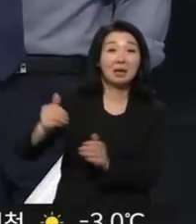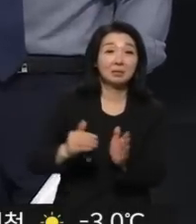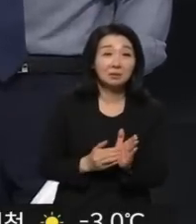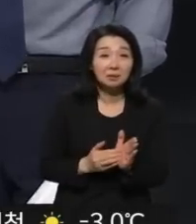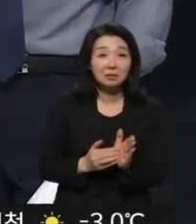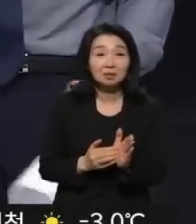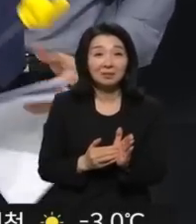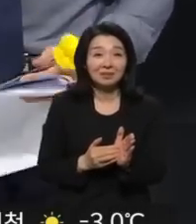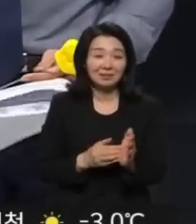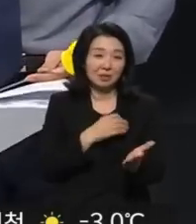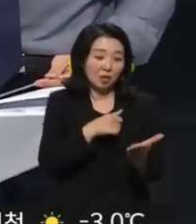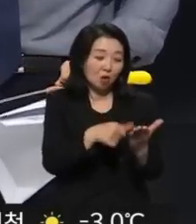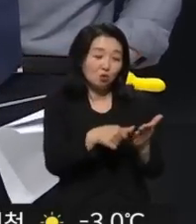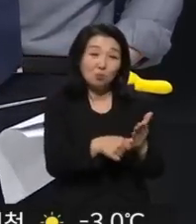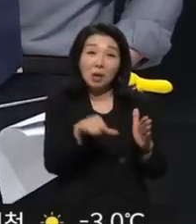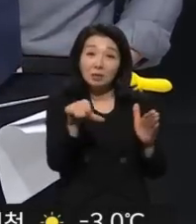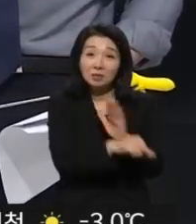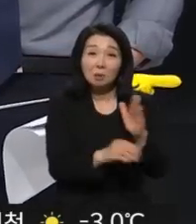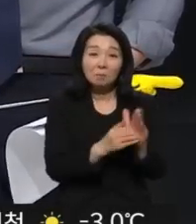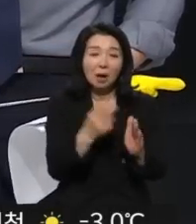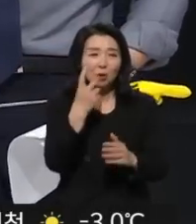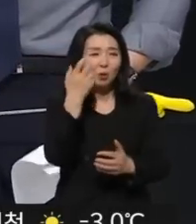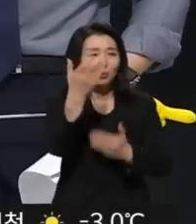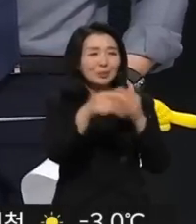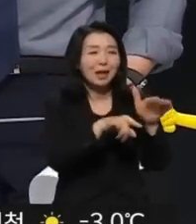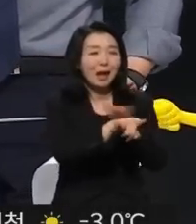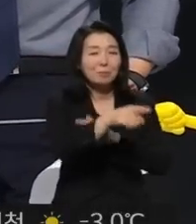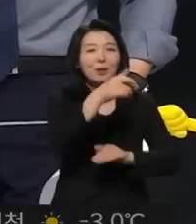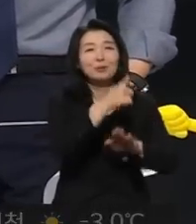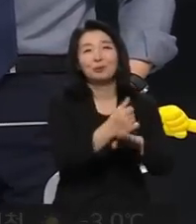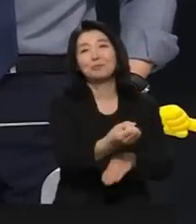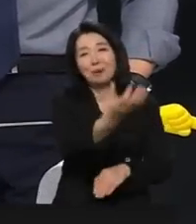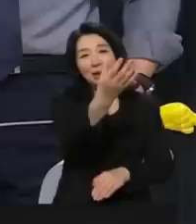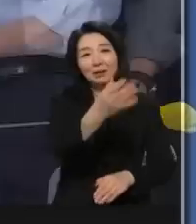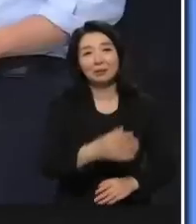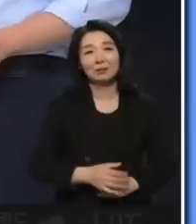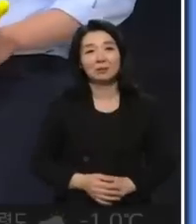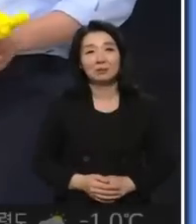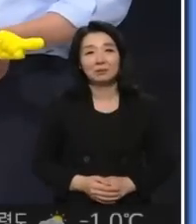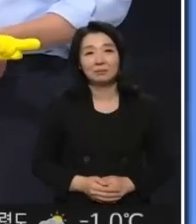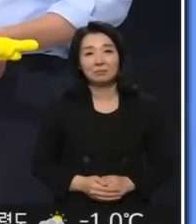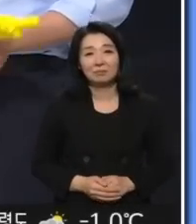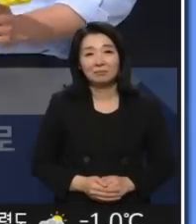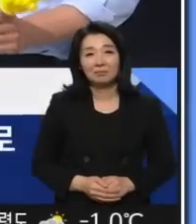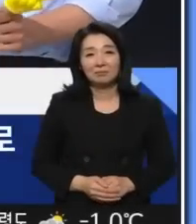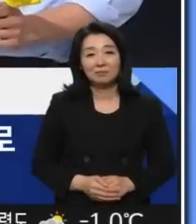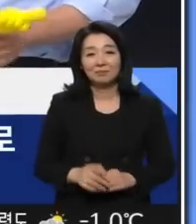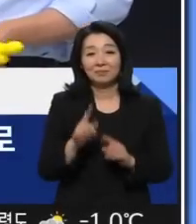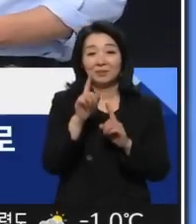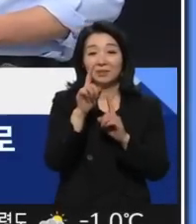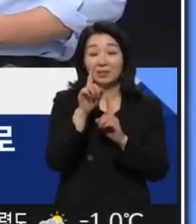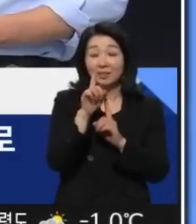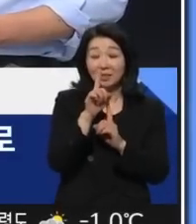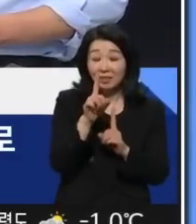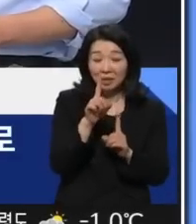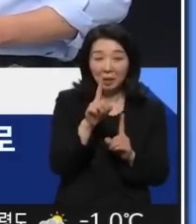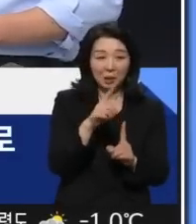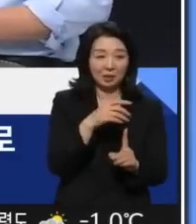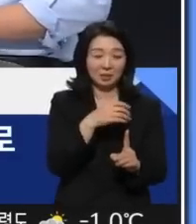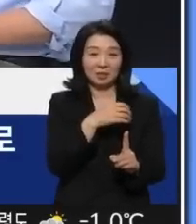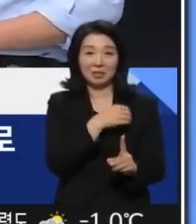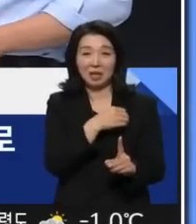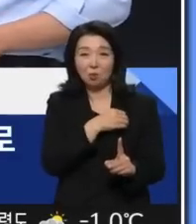당원 투표에서 뒤졌지만 여론조사에서 앞서면서 역전한 건데요. 이 대표는 국민의힘 당원 대상으로